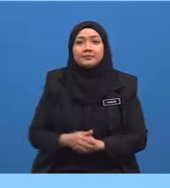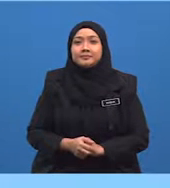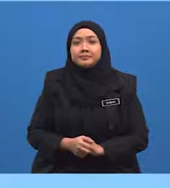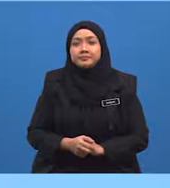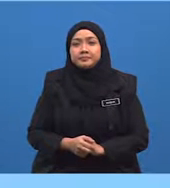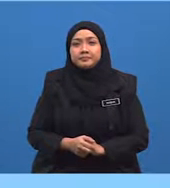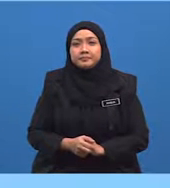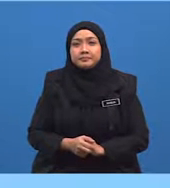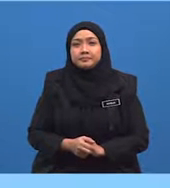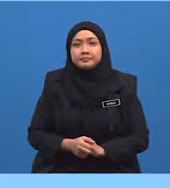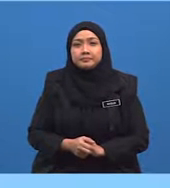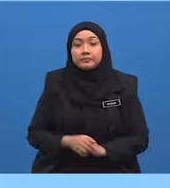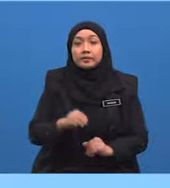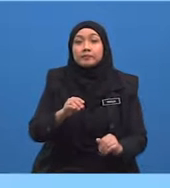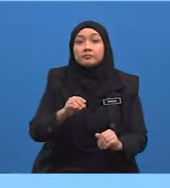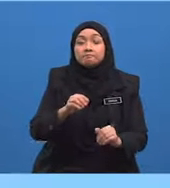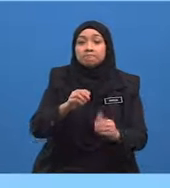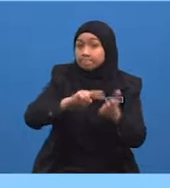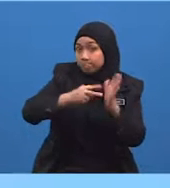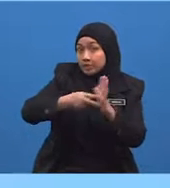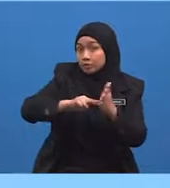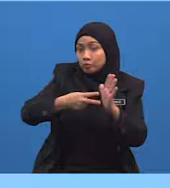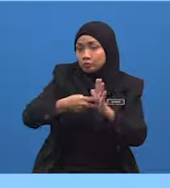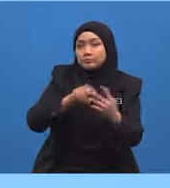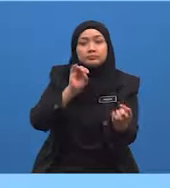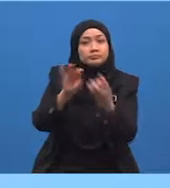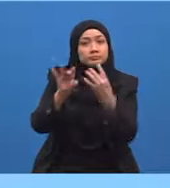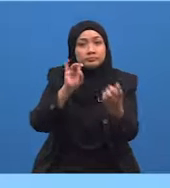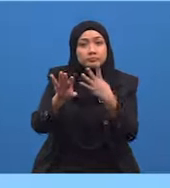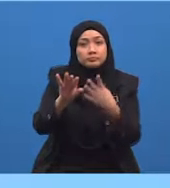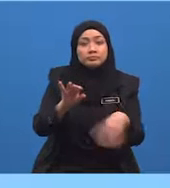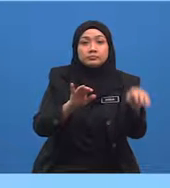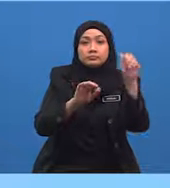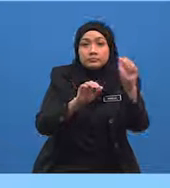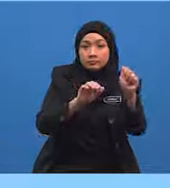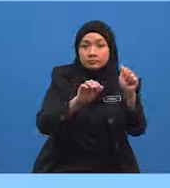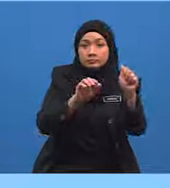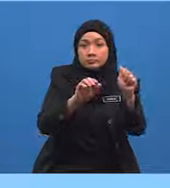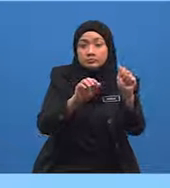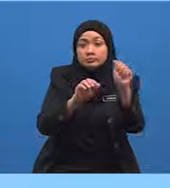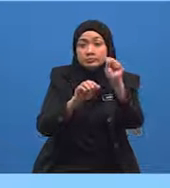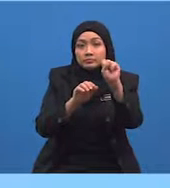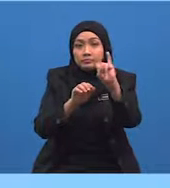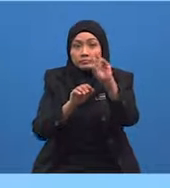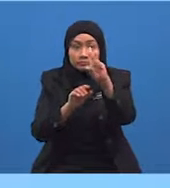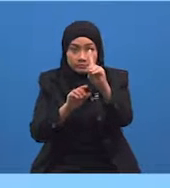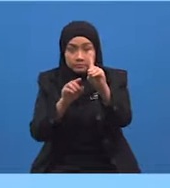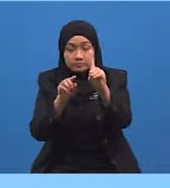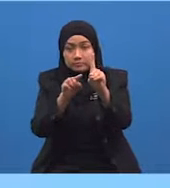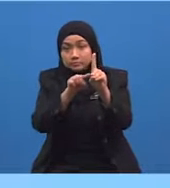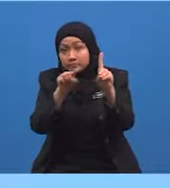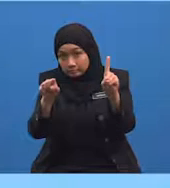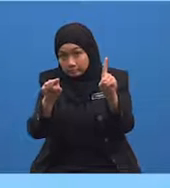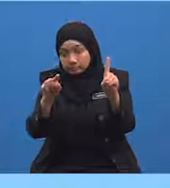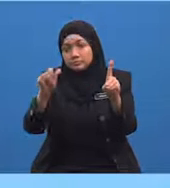Peneutralan adalah tindak balas antara asid dan alkali yang menghasilkan